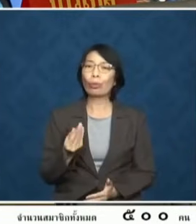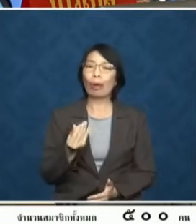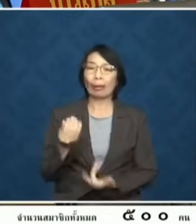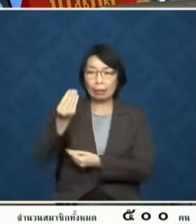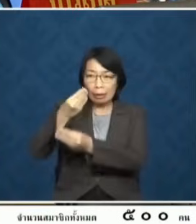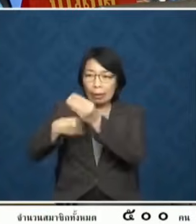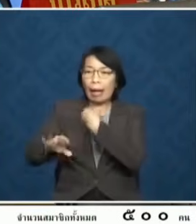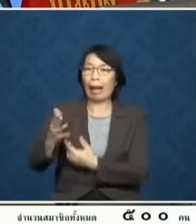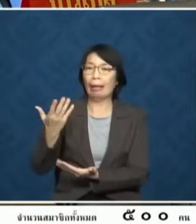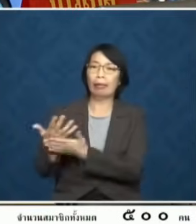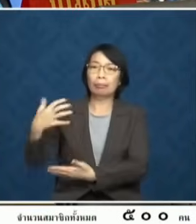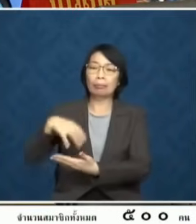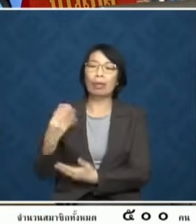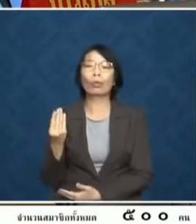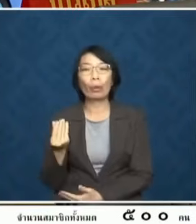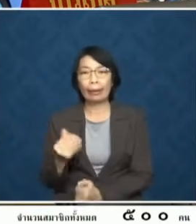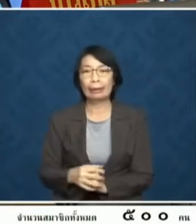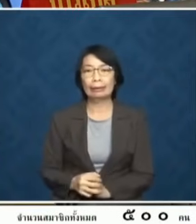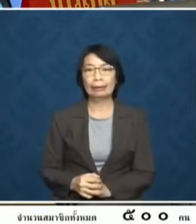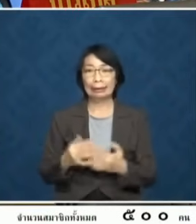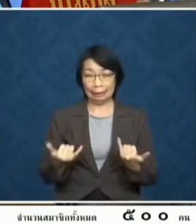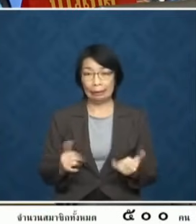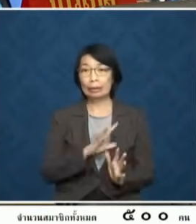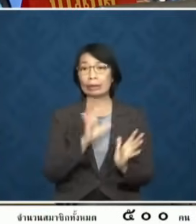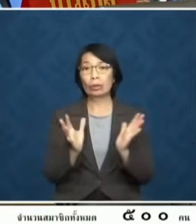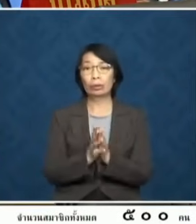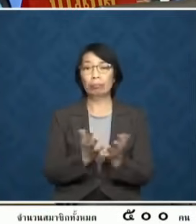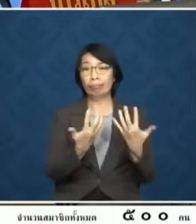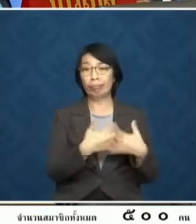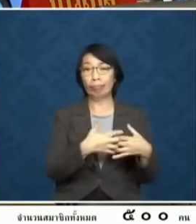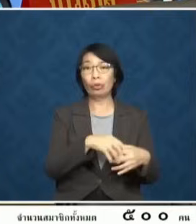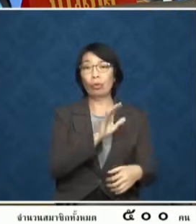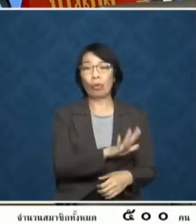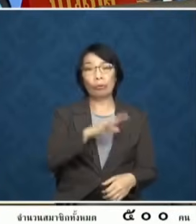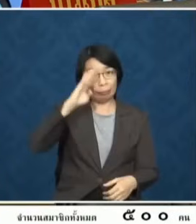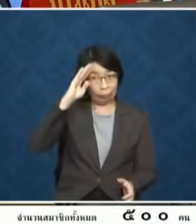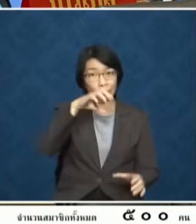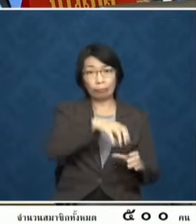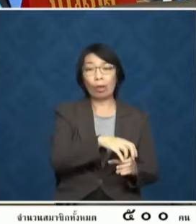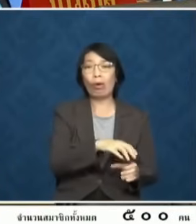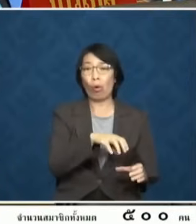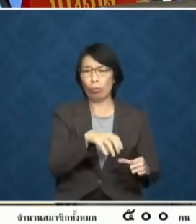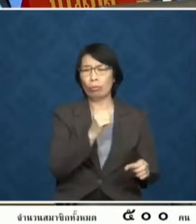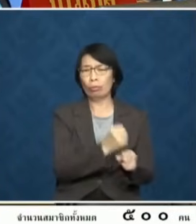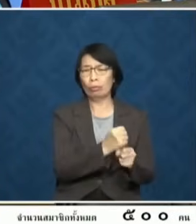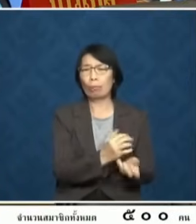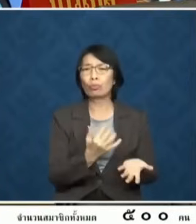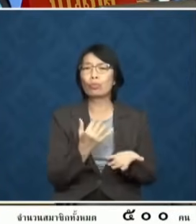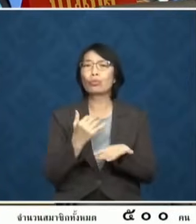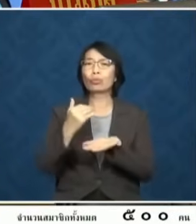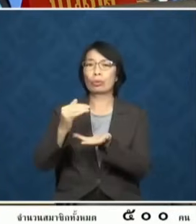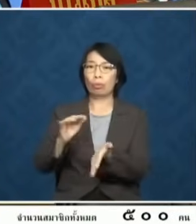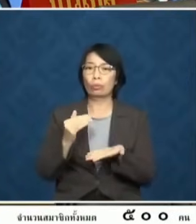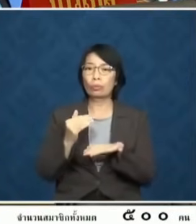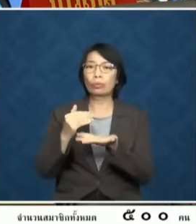ตลาดภายนอกเท่าไหร่นี่คือผลผลิตจากโรงกลั่นน้ำมันของกรมการพลังงานทหารค่ะที่ได้ส่งออกไปมีการ